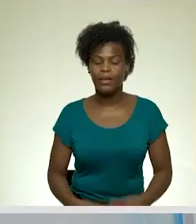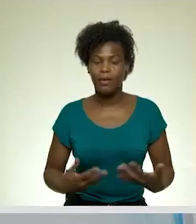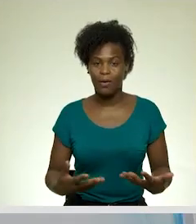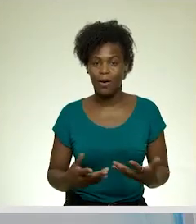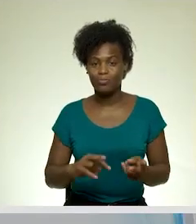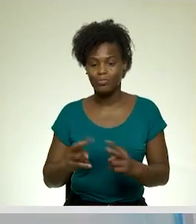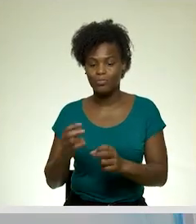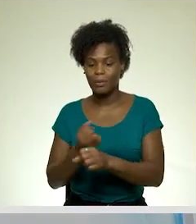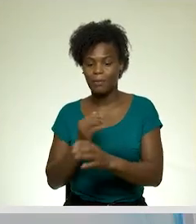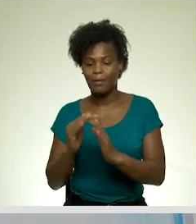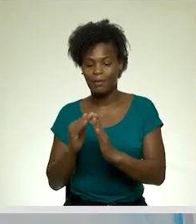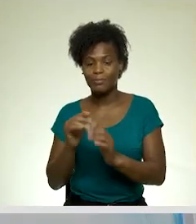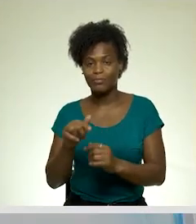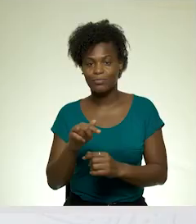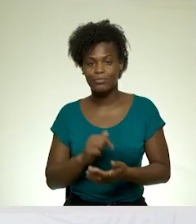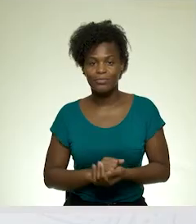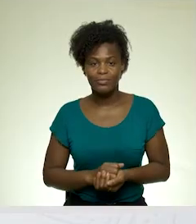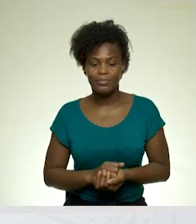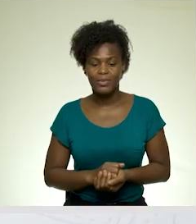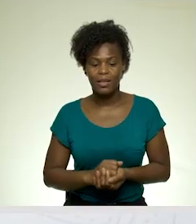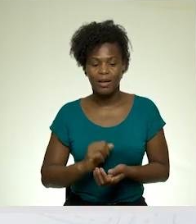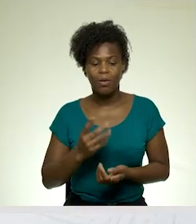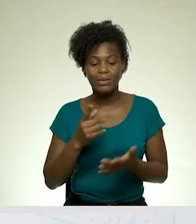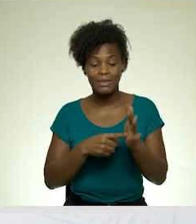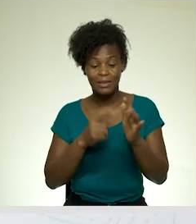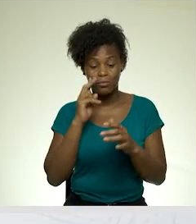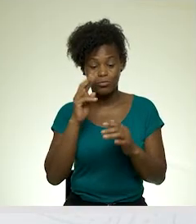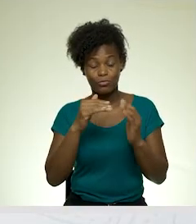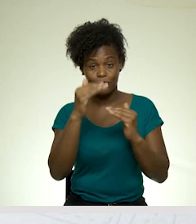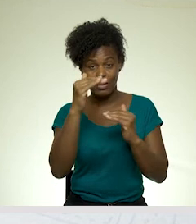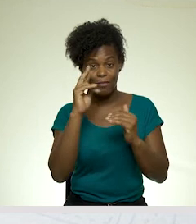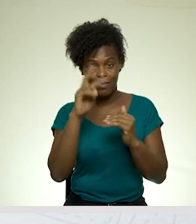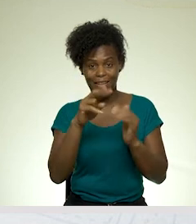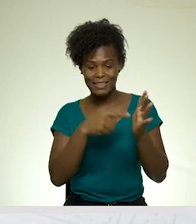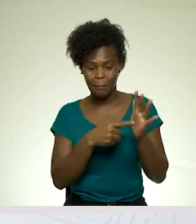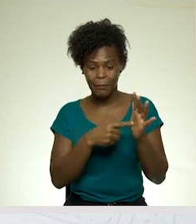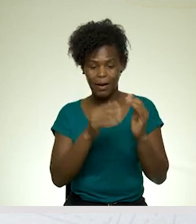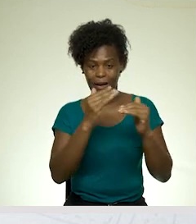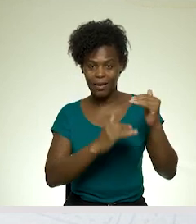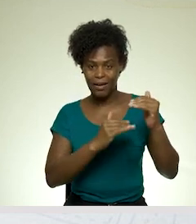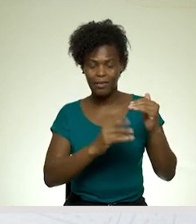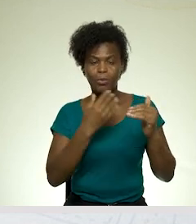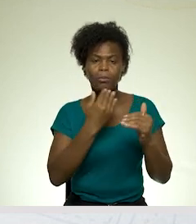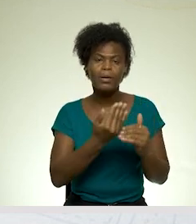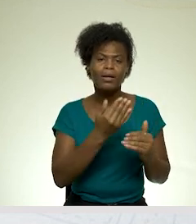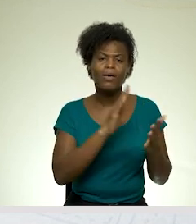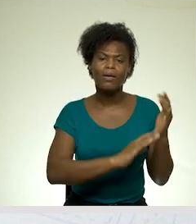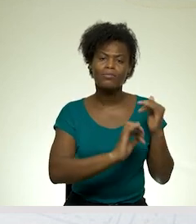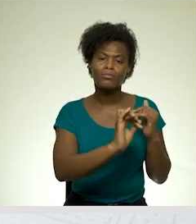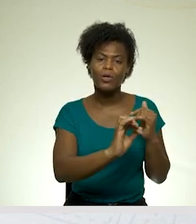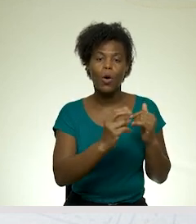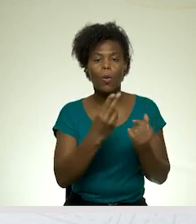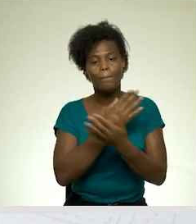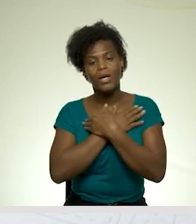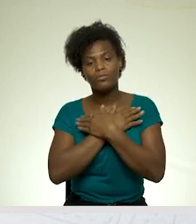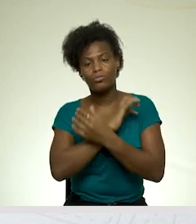Maintenant, nous passons aux devoirs. Comme dans l'exemple ci-dessous, demande à ton camarade ou à